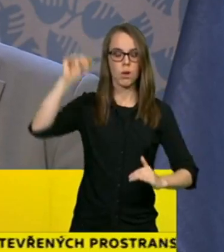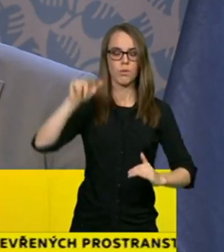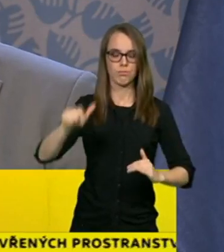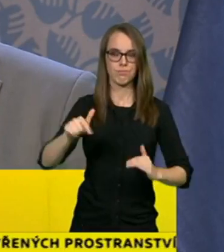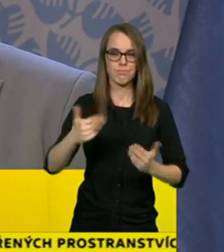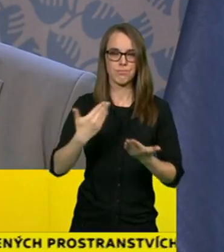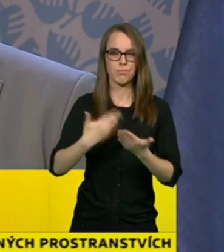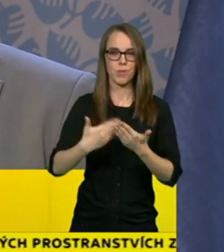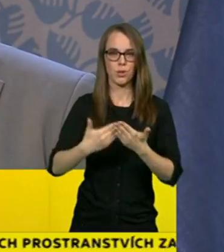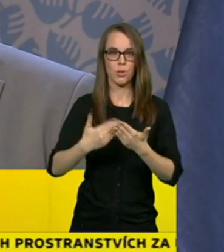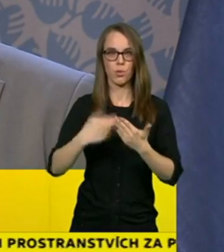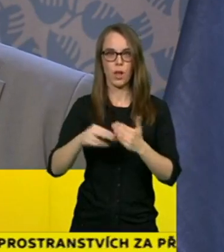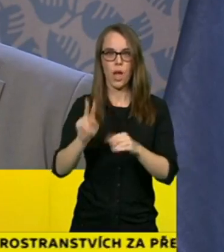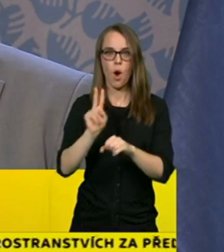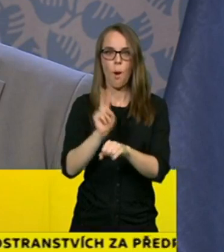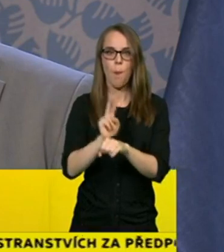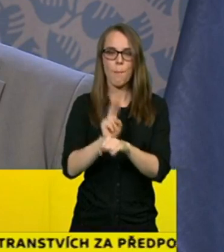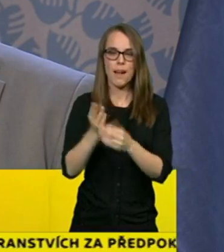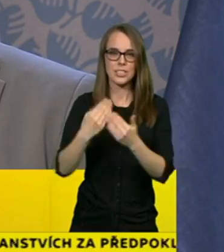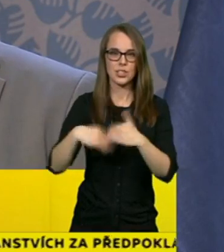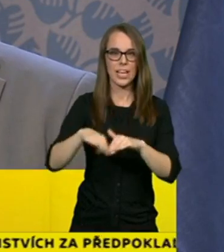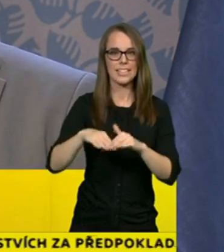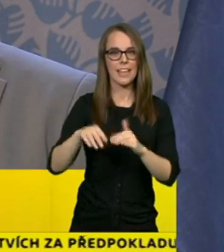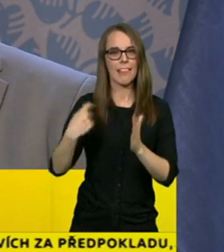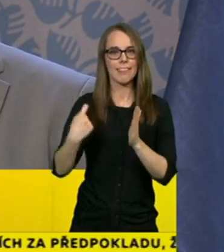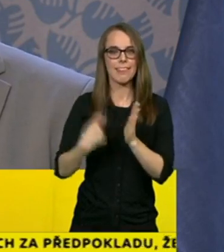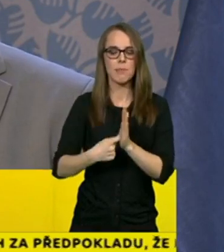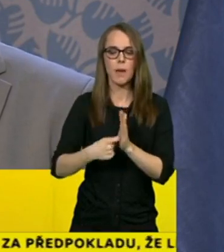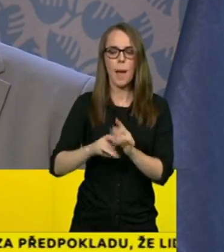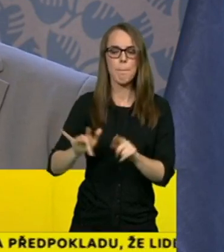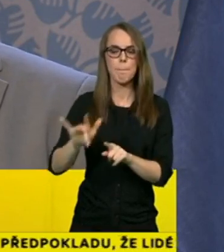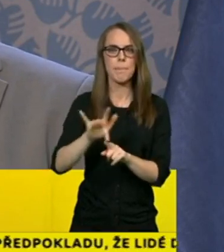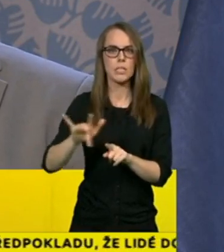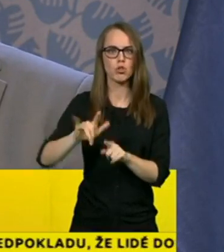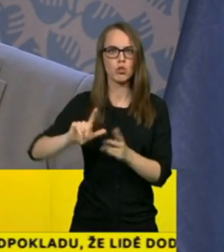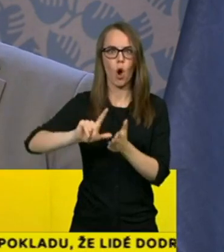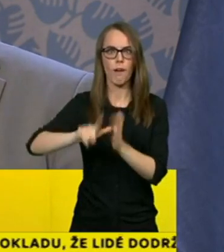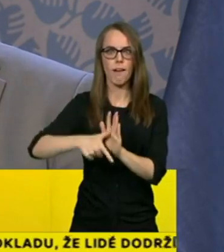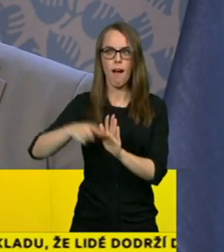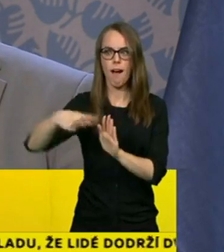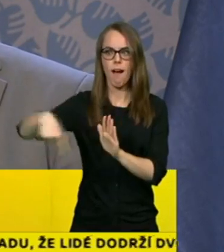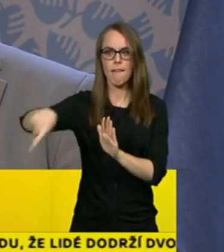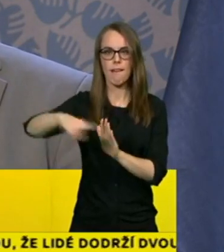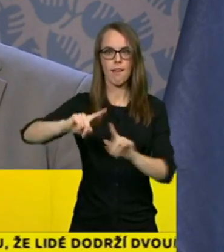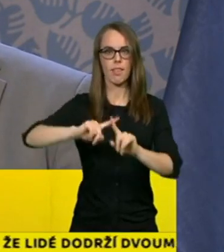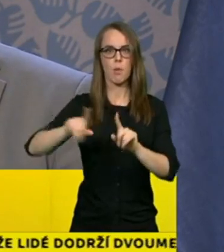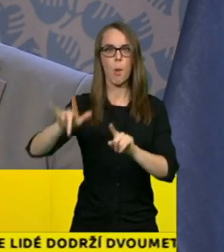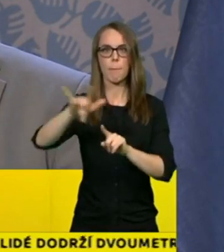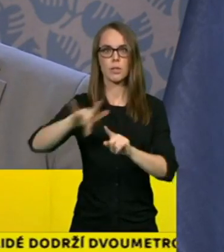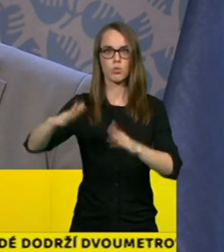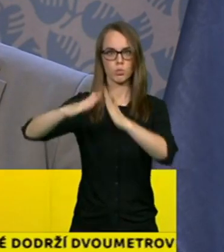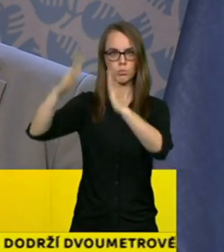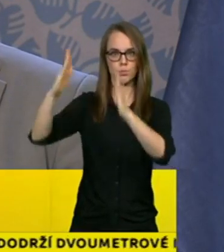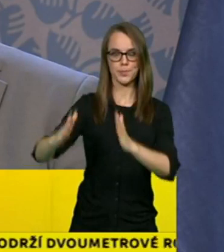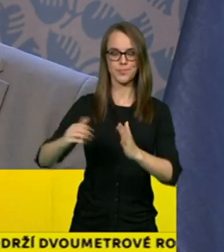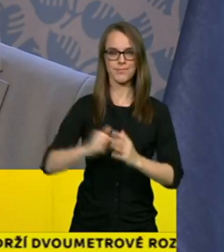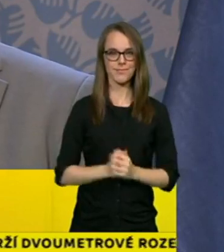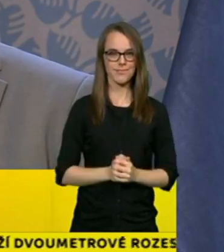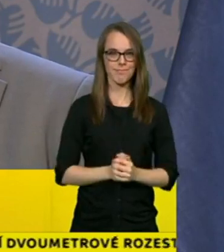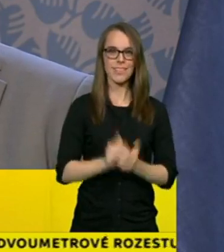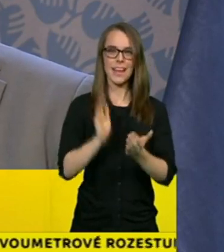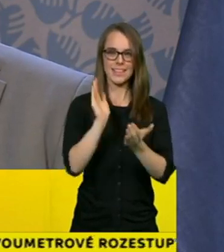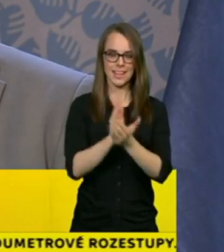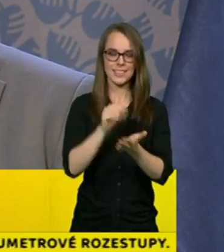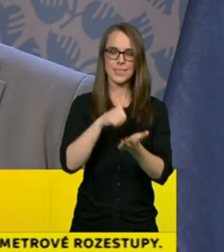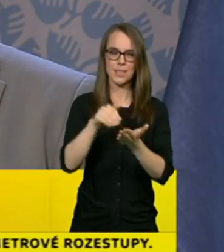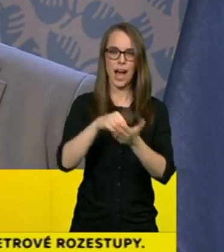spíše lokálních opatření než nějakých plošných. A jak už tady pan ministr předeslal, ještě nějakou chvíli to s rouškami ve vnitřních